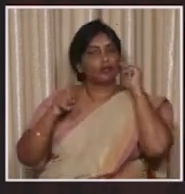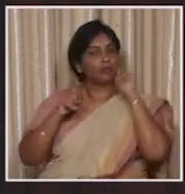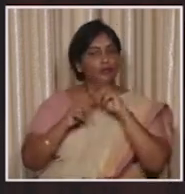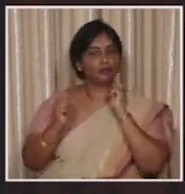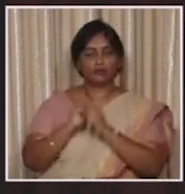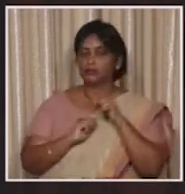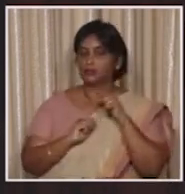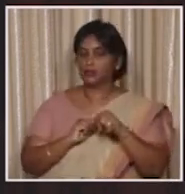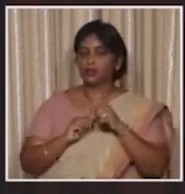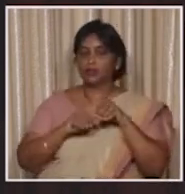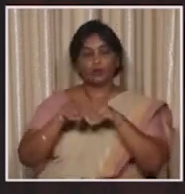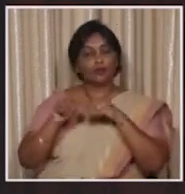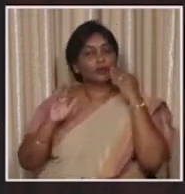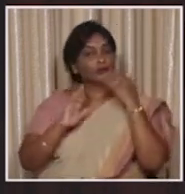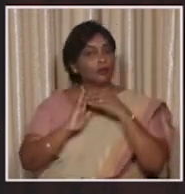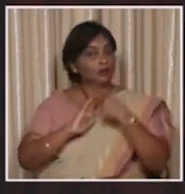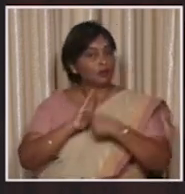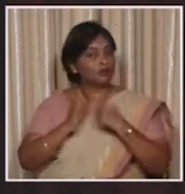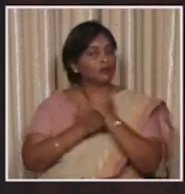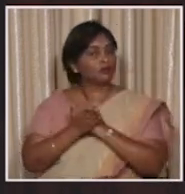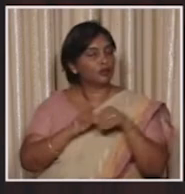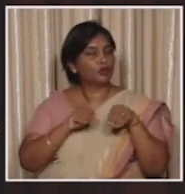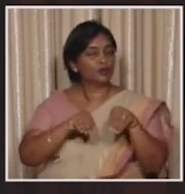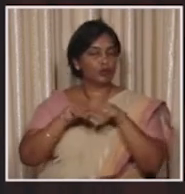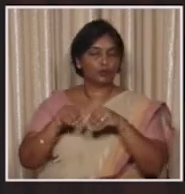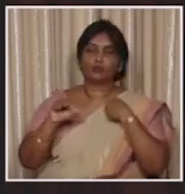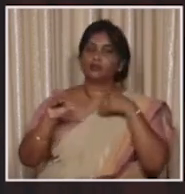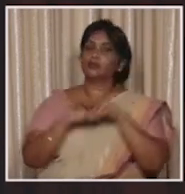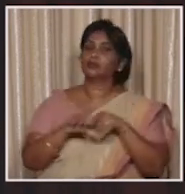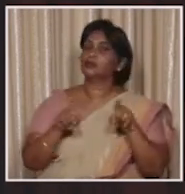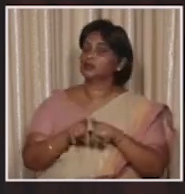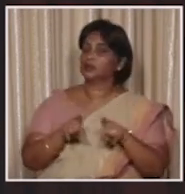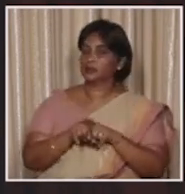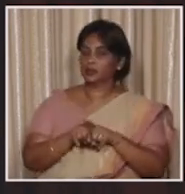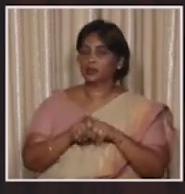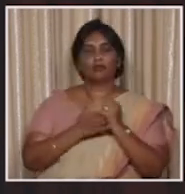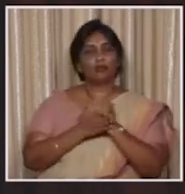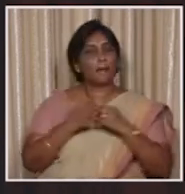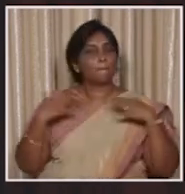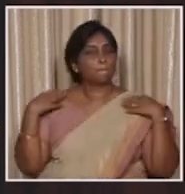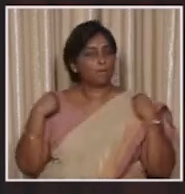விவசாய நாடுனா எல்லா மக்கள் விவசாயம் செய்யறதுக்கு தேவையான சகல வசதிகளும் செய்து கொடுக்கணும்.